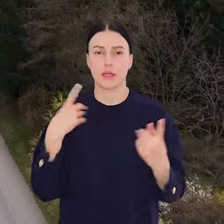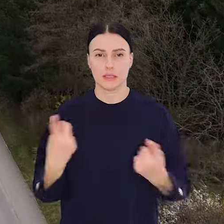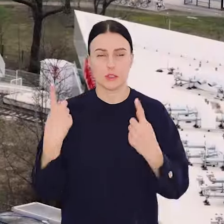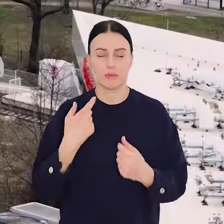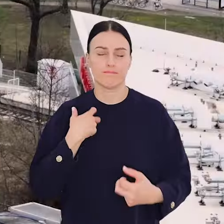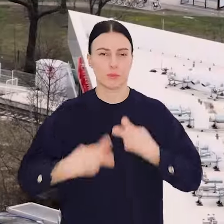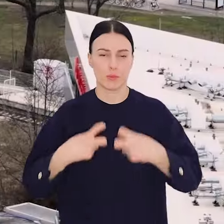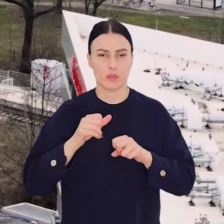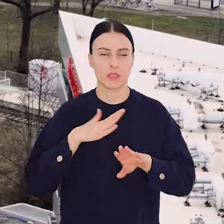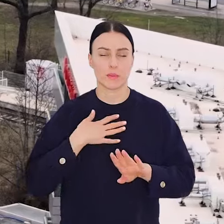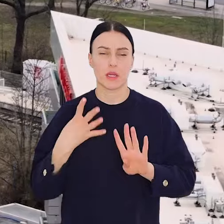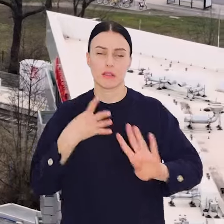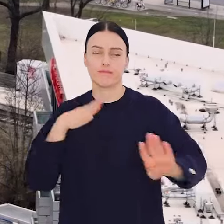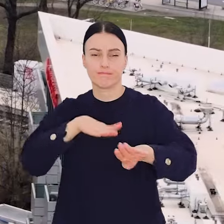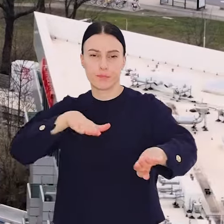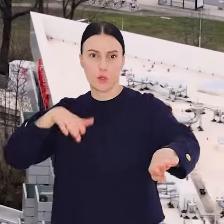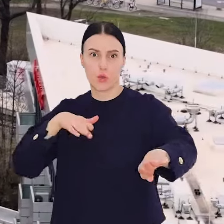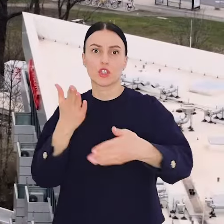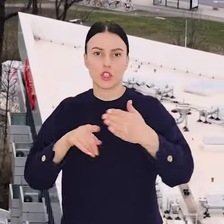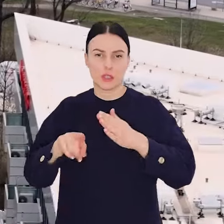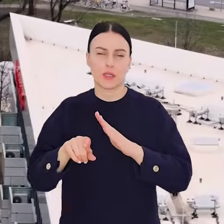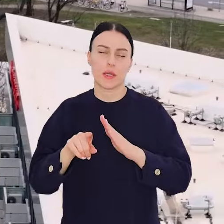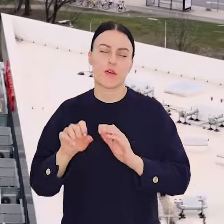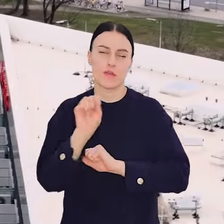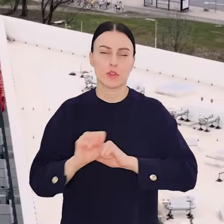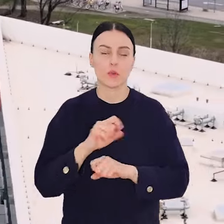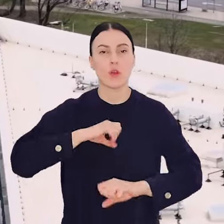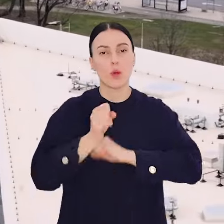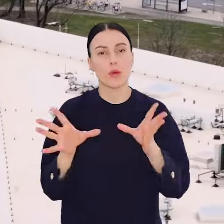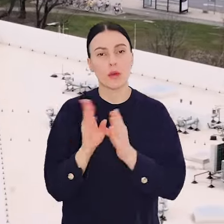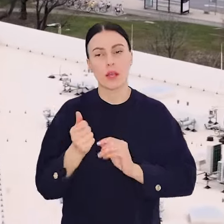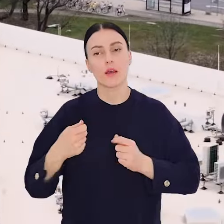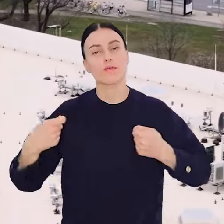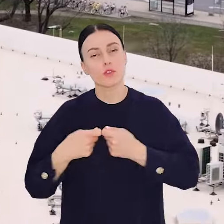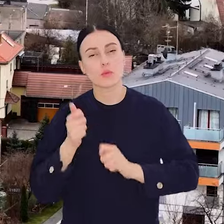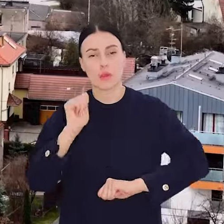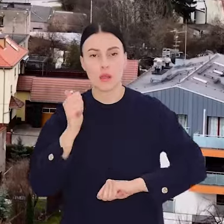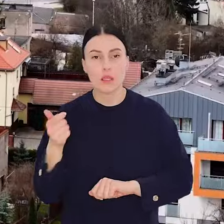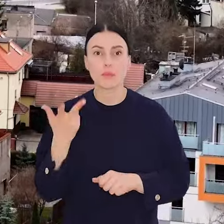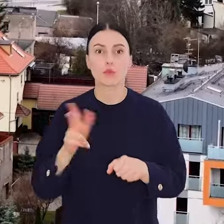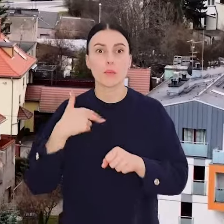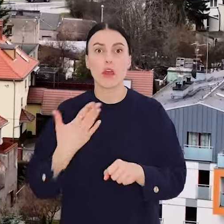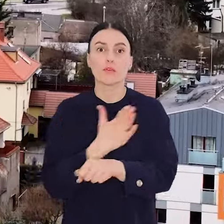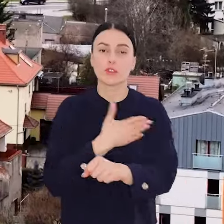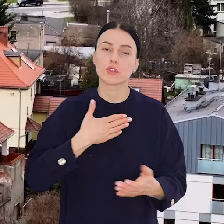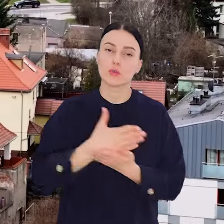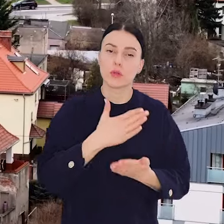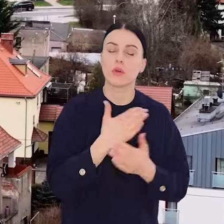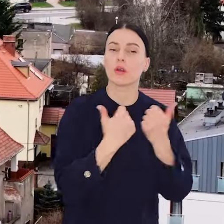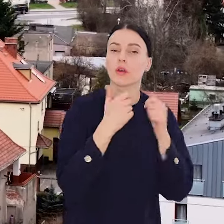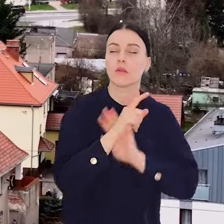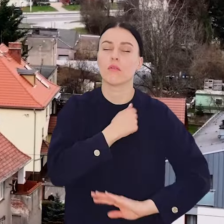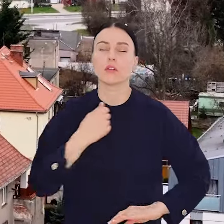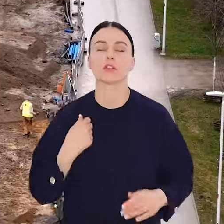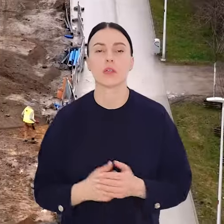na zawsze rozprawić się z korkami w tej części Wrocławia. Opracowano go wspólnie z ekspertami, którzy pomagali w tym także w Krakowie i